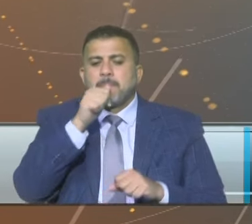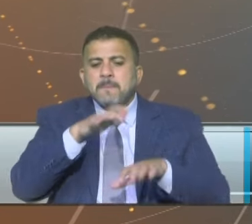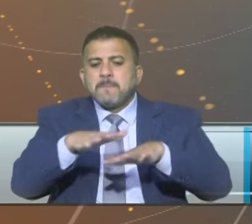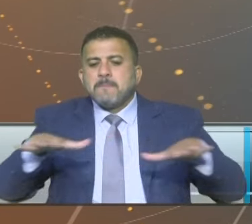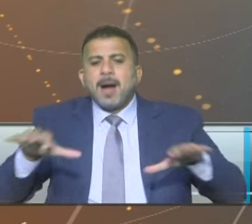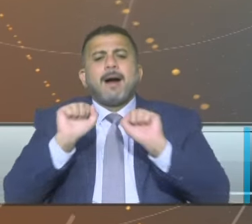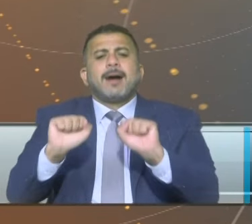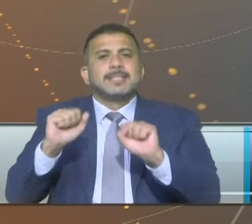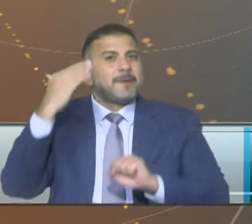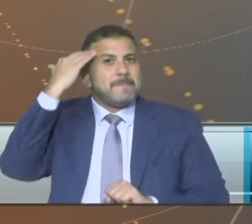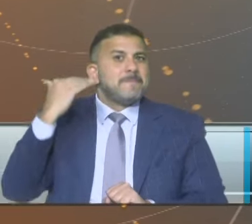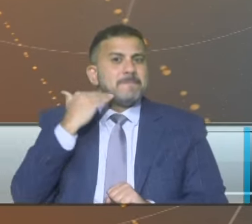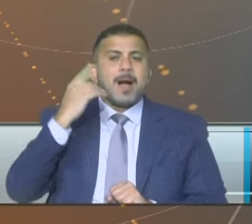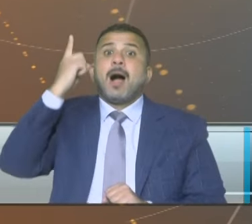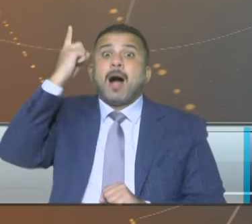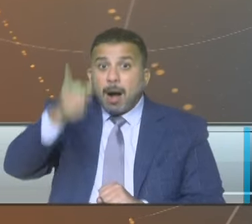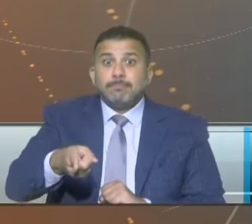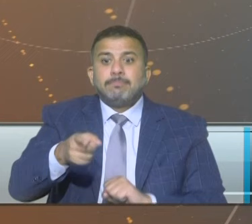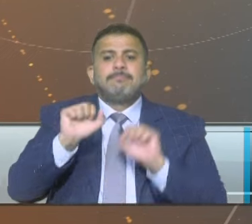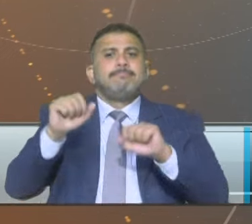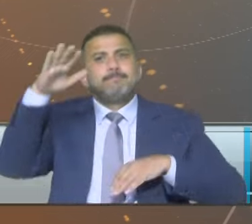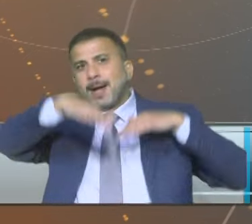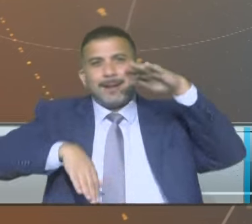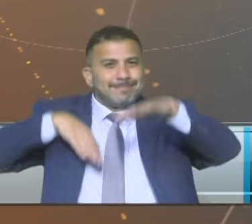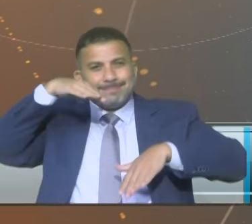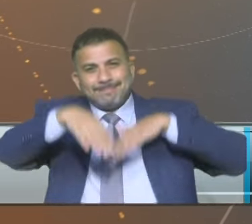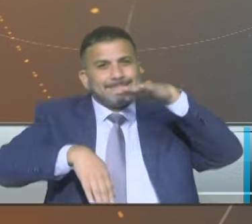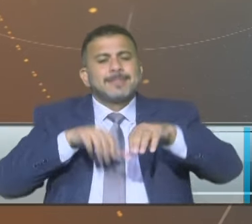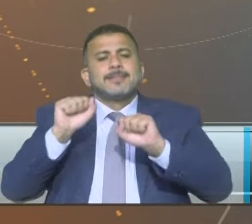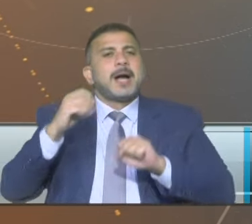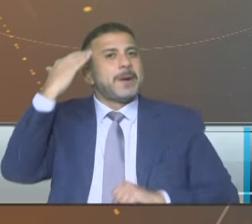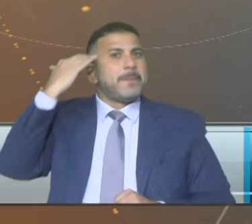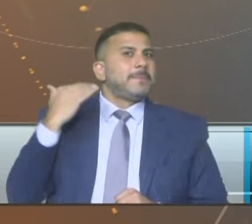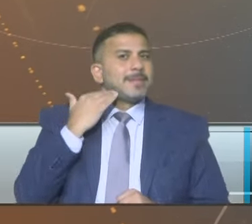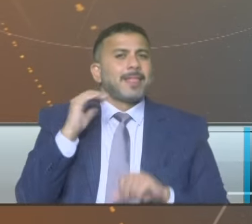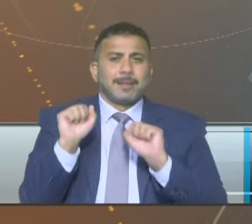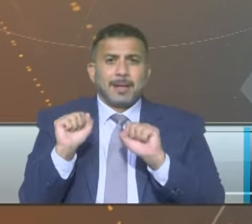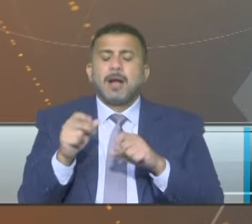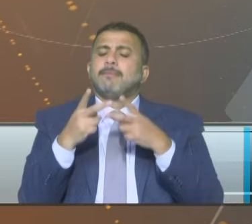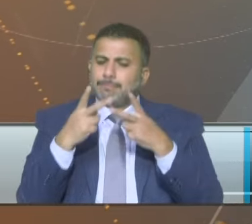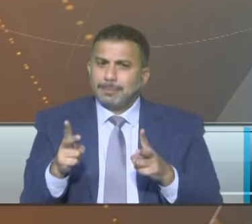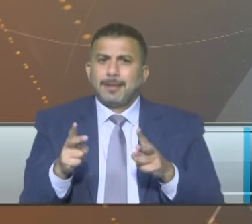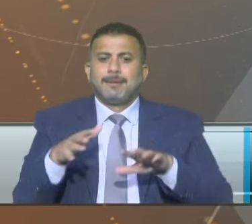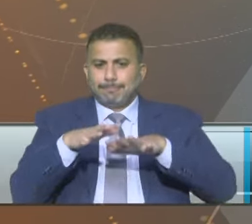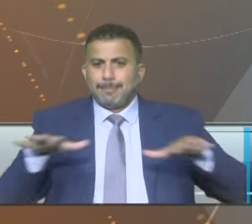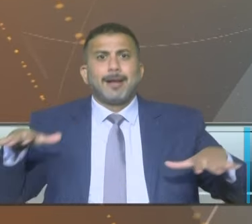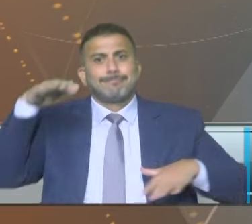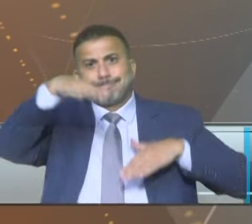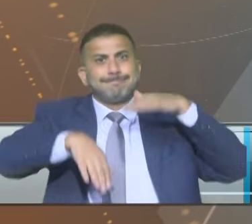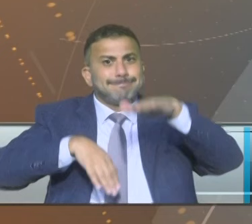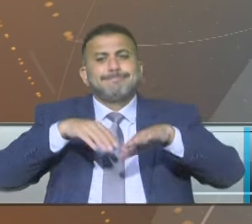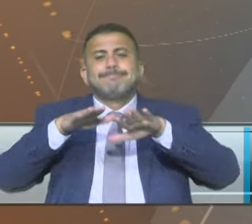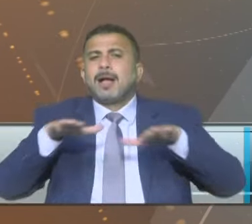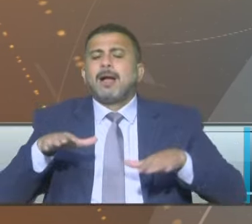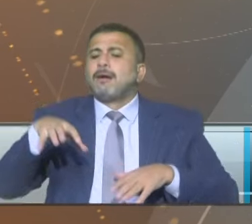السيدات وامر سمو وجه بان بان يتم البدء فعلا بتنفيذ هذا الشاطئ توفير جميع